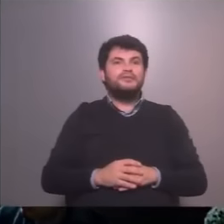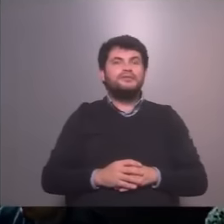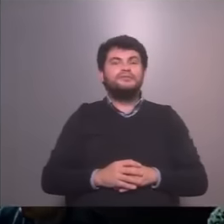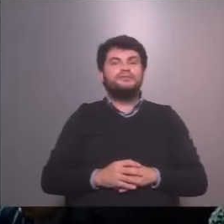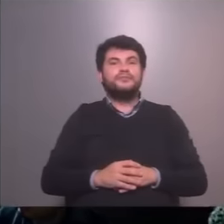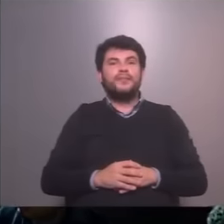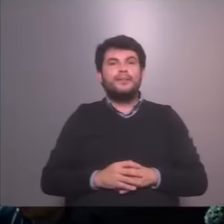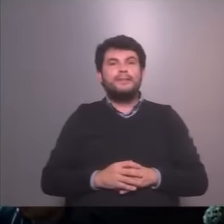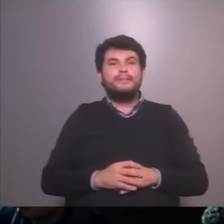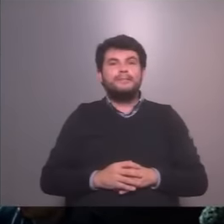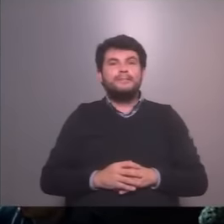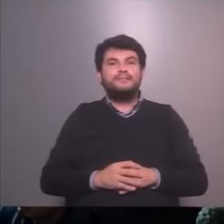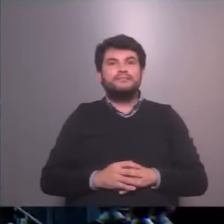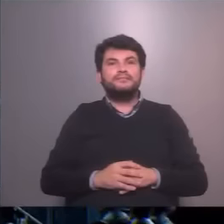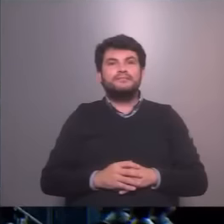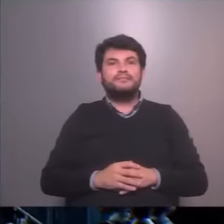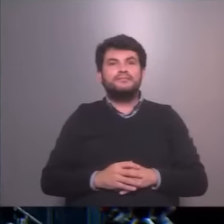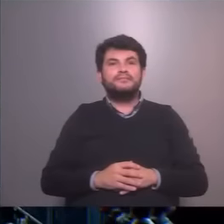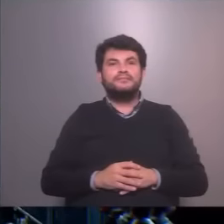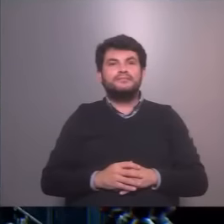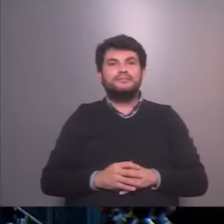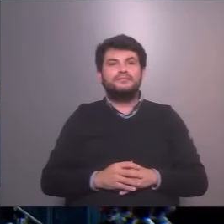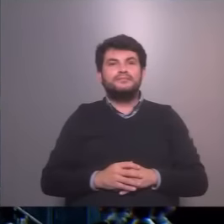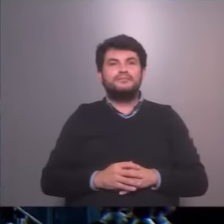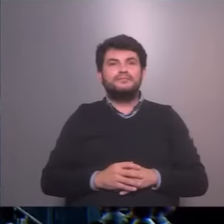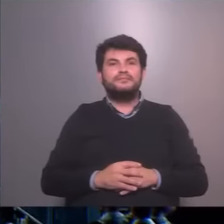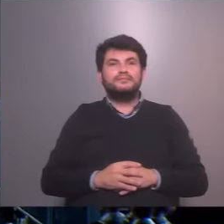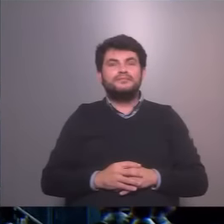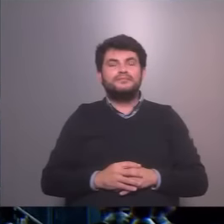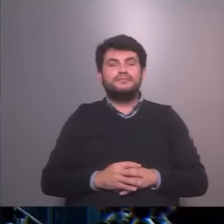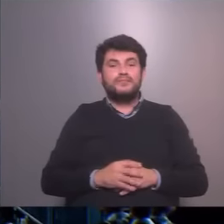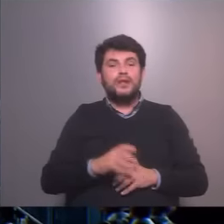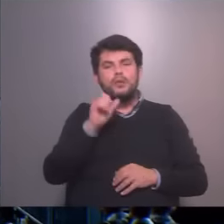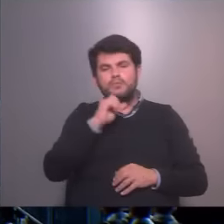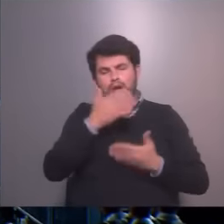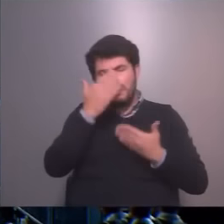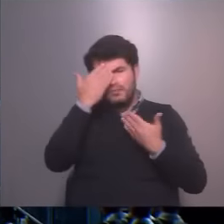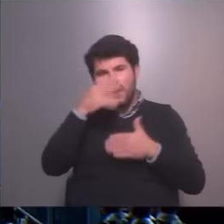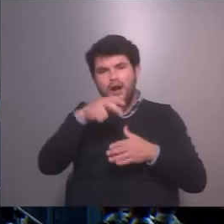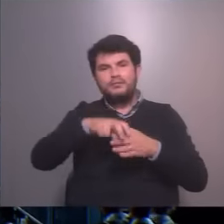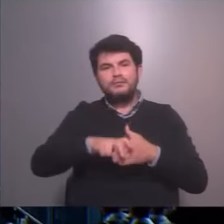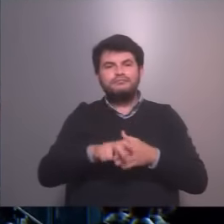salvação. Glória a vós,